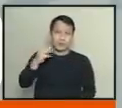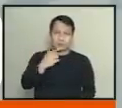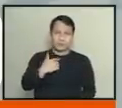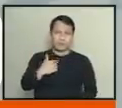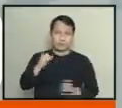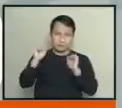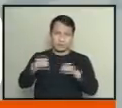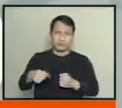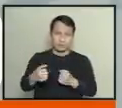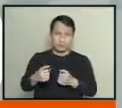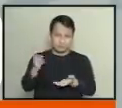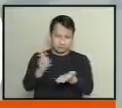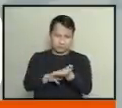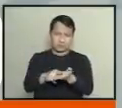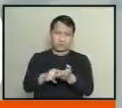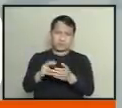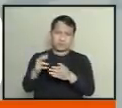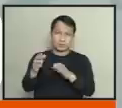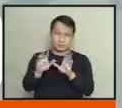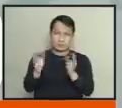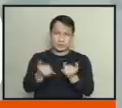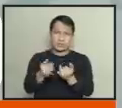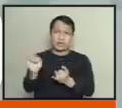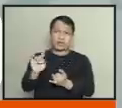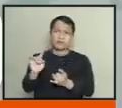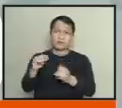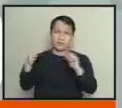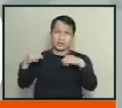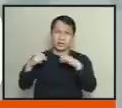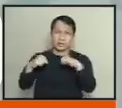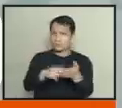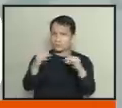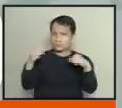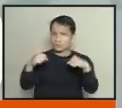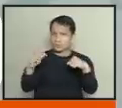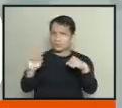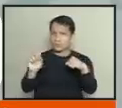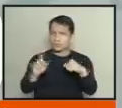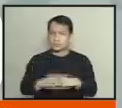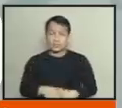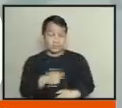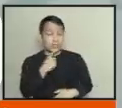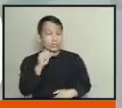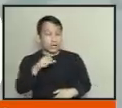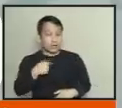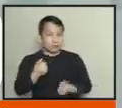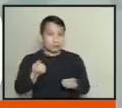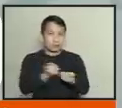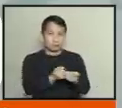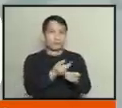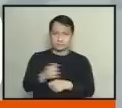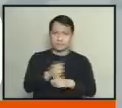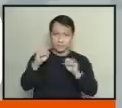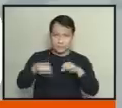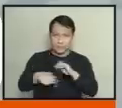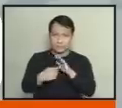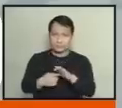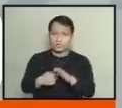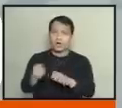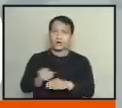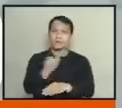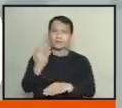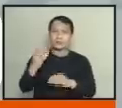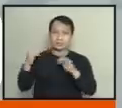sa akin kasi nagsulat na kami niya sa barangay. O, sige, sir. Ano po napagkasundo sa barangay, sir? Ayun nga po, magsusustentay daw ako doon sa mga bata. Magkano